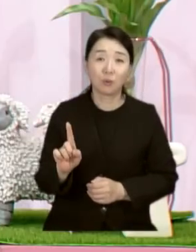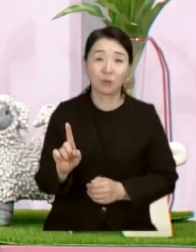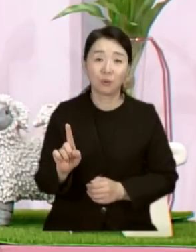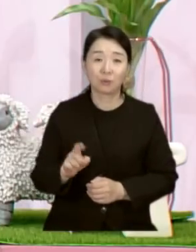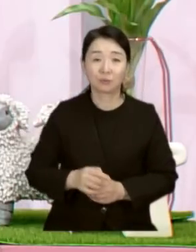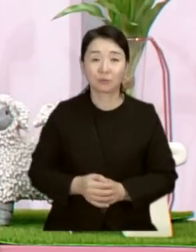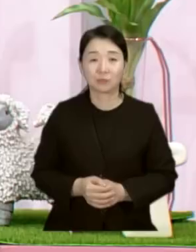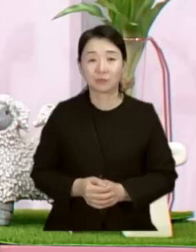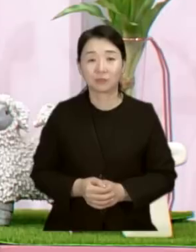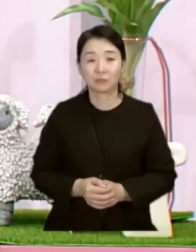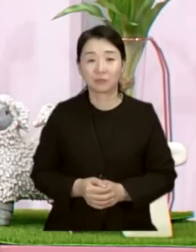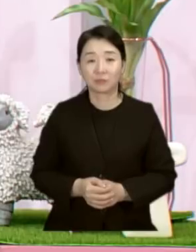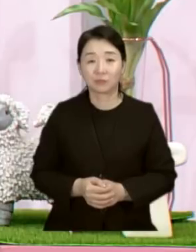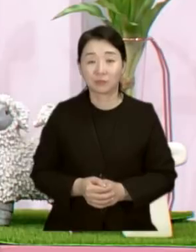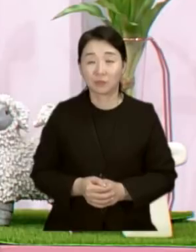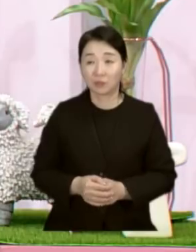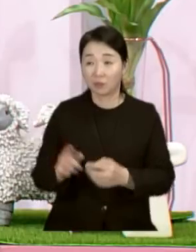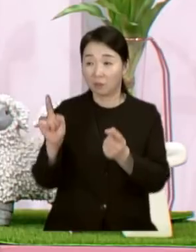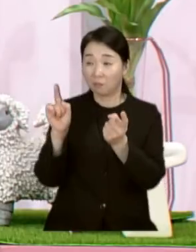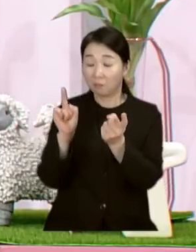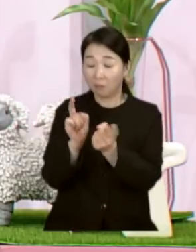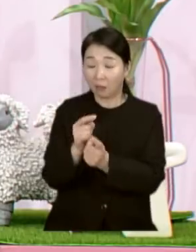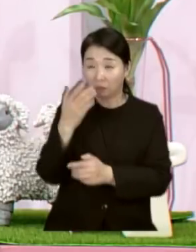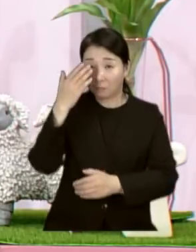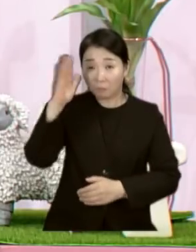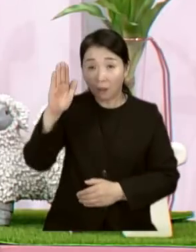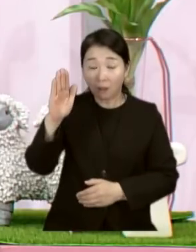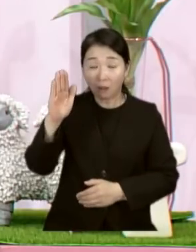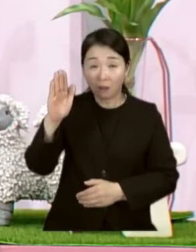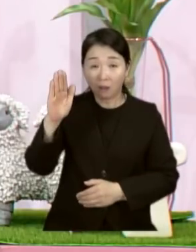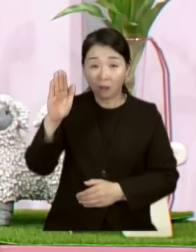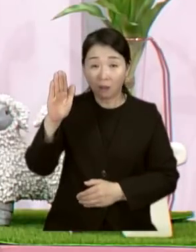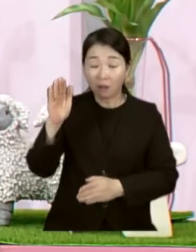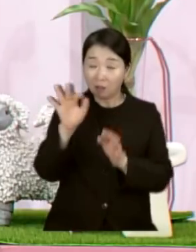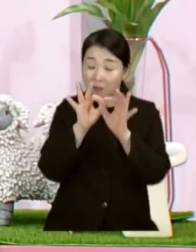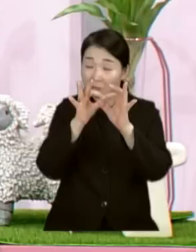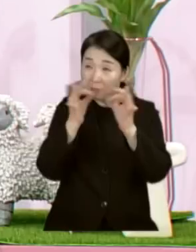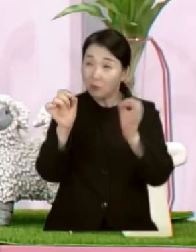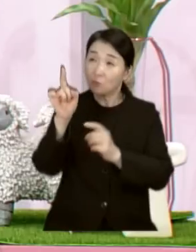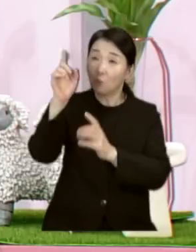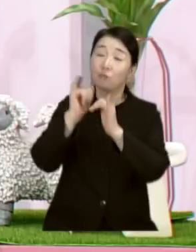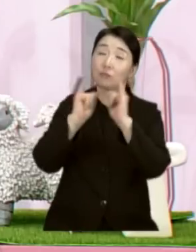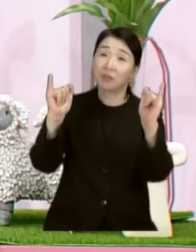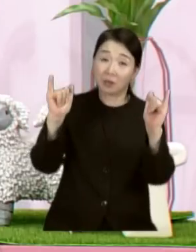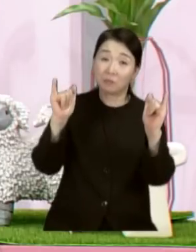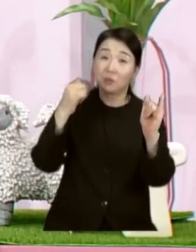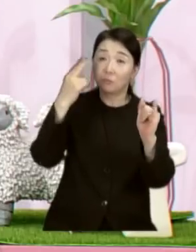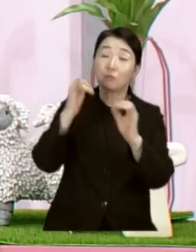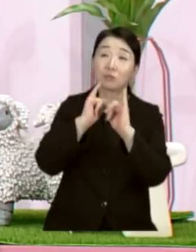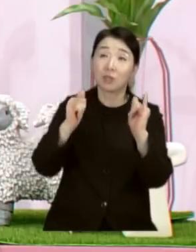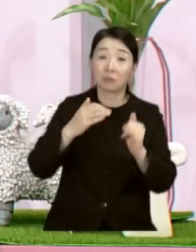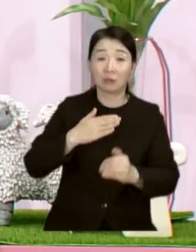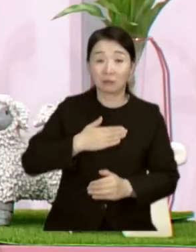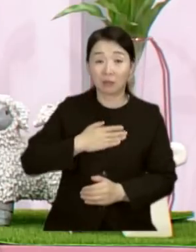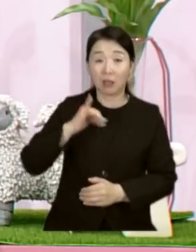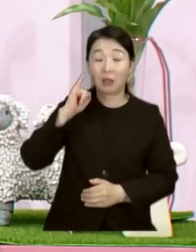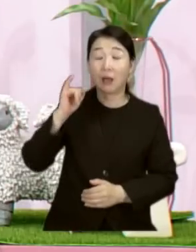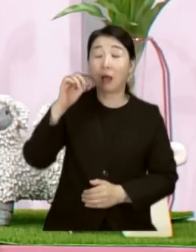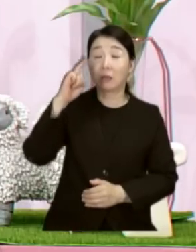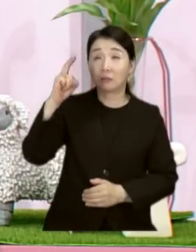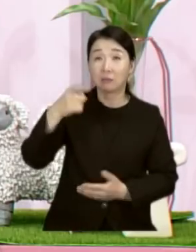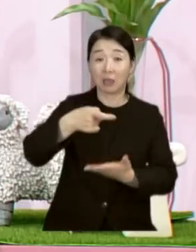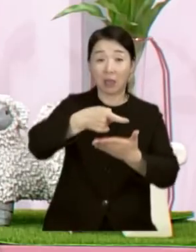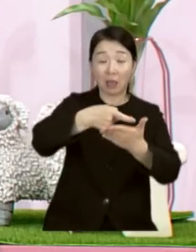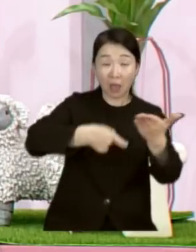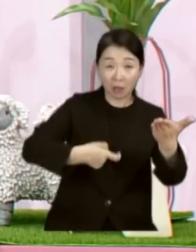같게 그 일면식도 없는 그 페이스북 본사의 그 높으신 직원이 그 미국 사람이 제 계정을